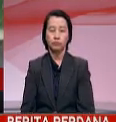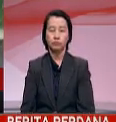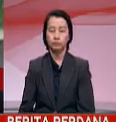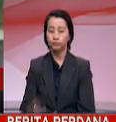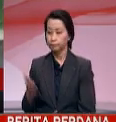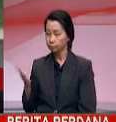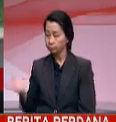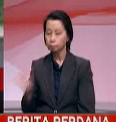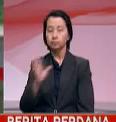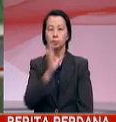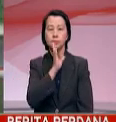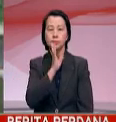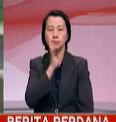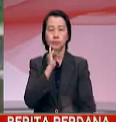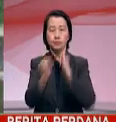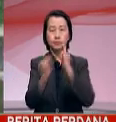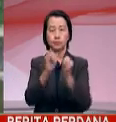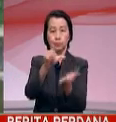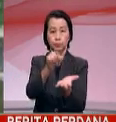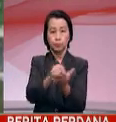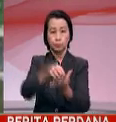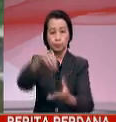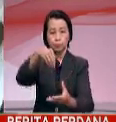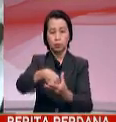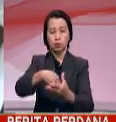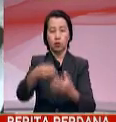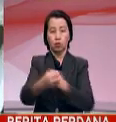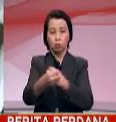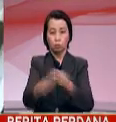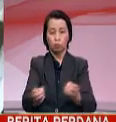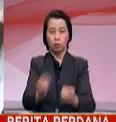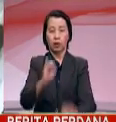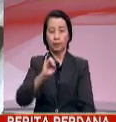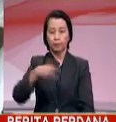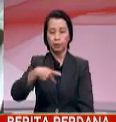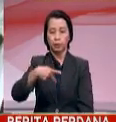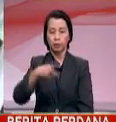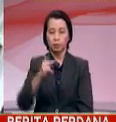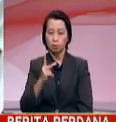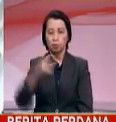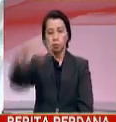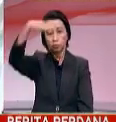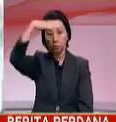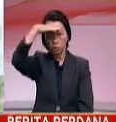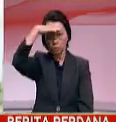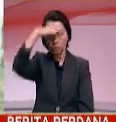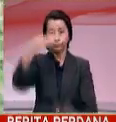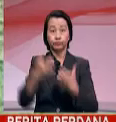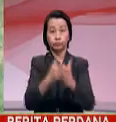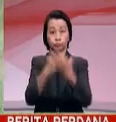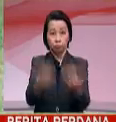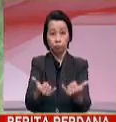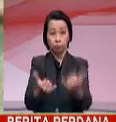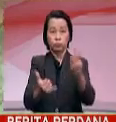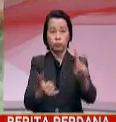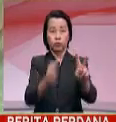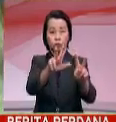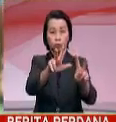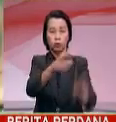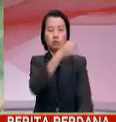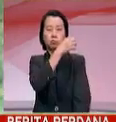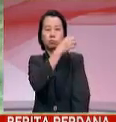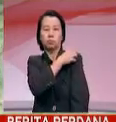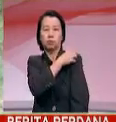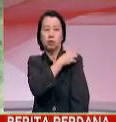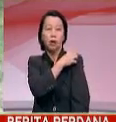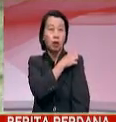Beliau menyatakan demikian dalam sidang media di Ibu Pejabat Polis Kontingen IPK Johor. Setakat ini, 23 pegawai penguat